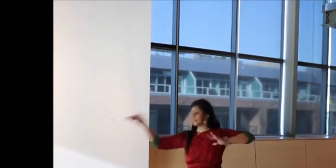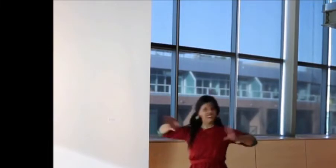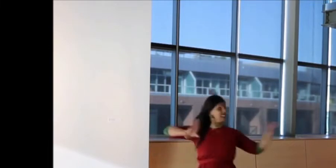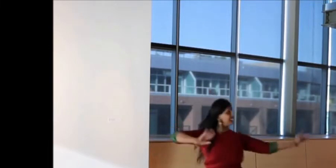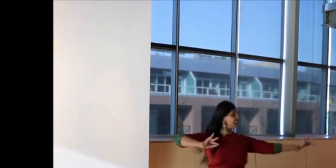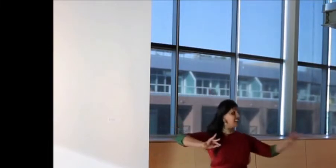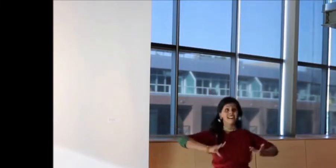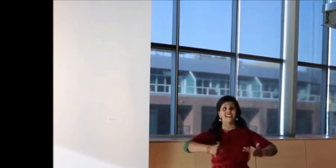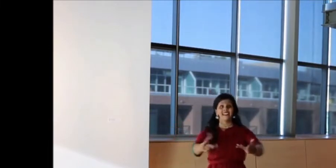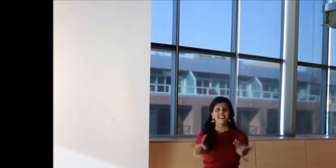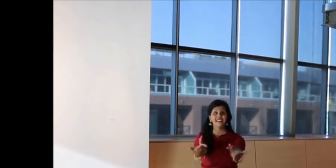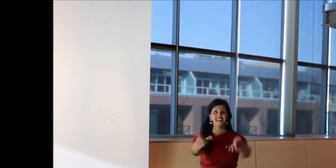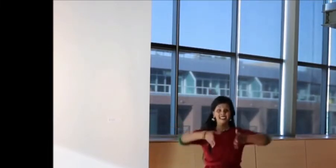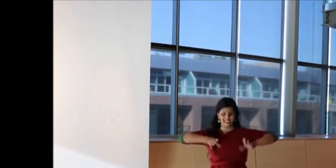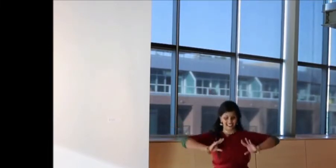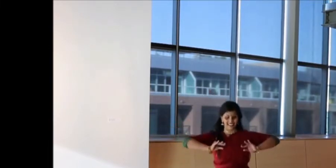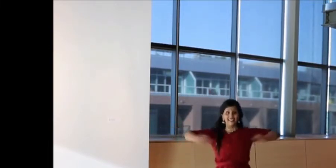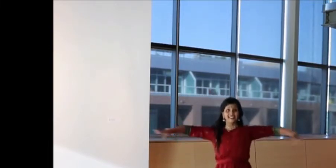காக்குதி